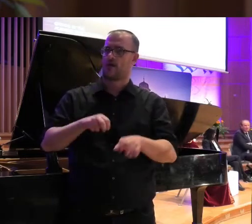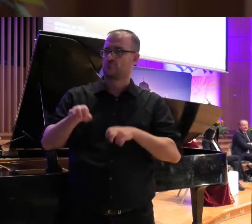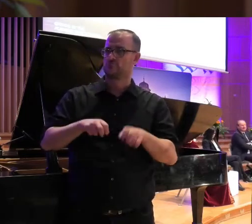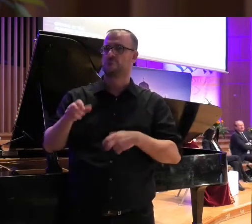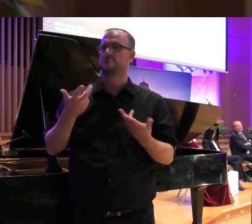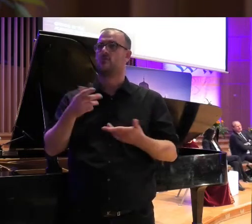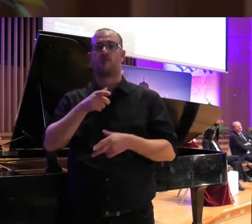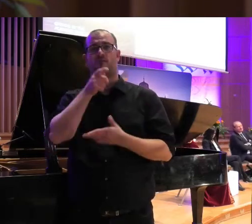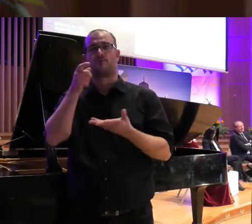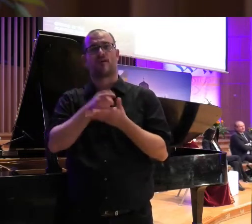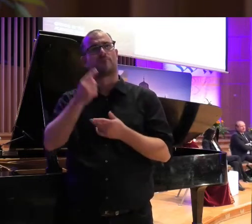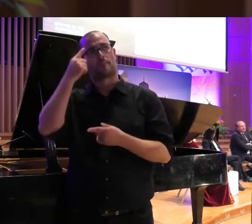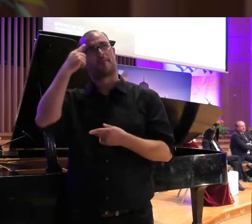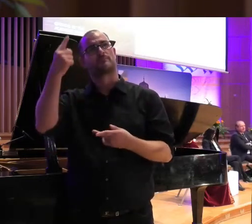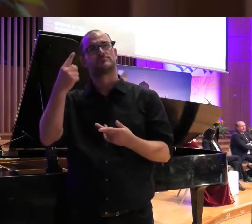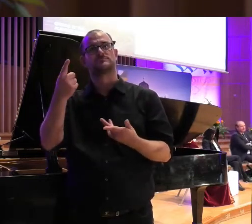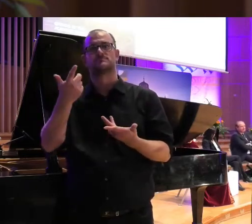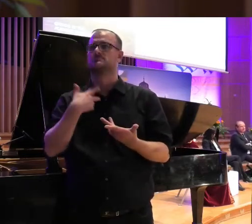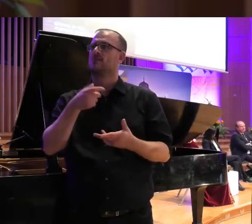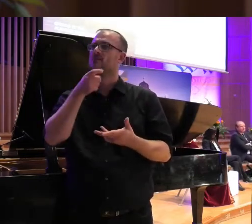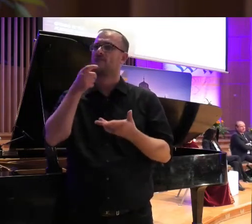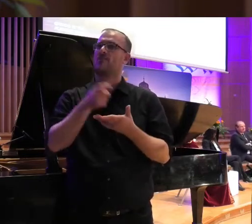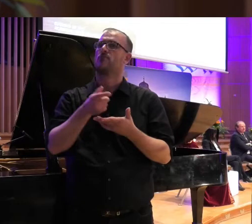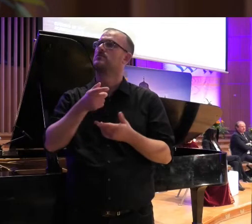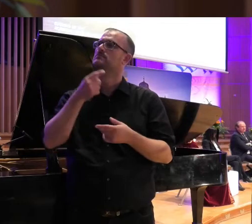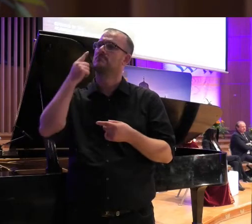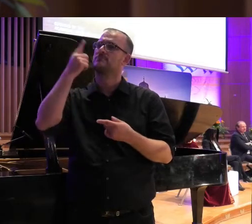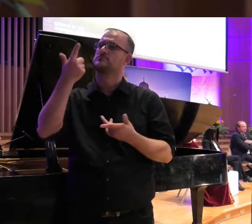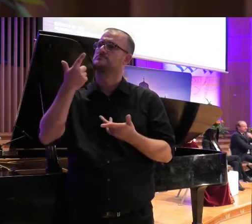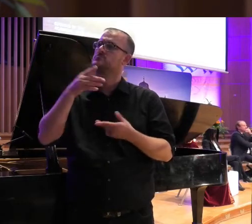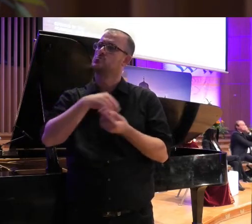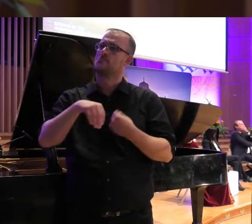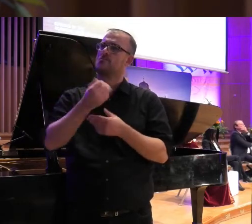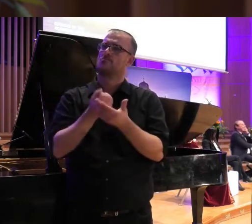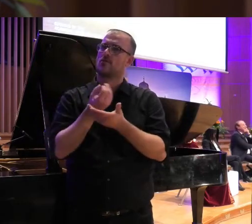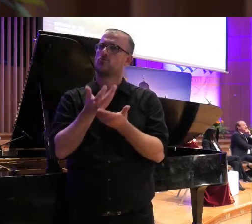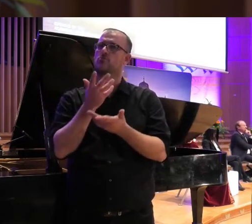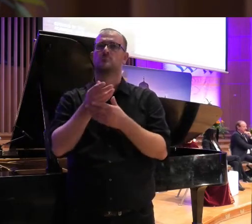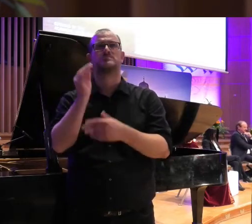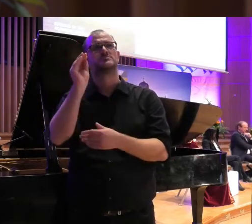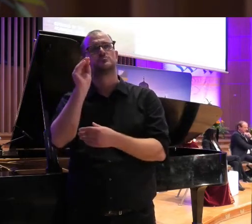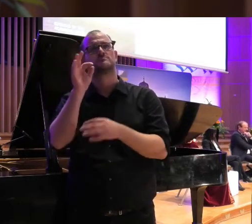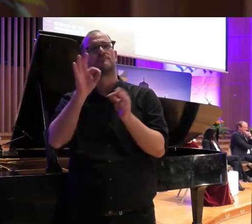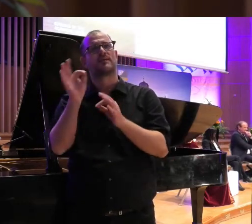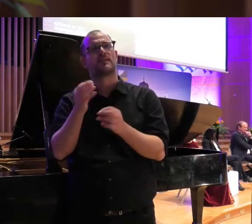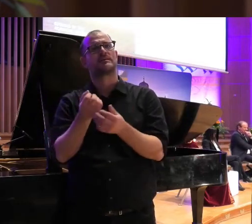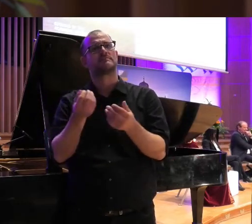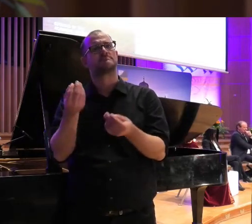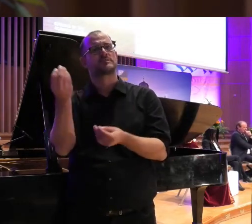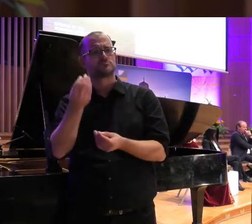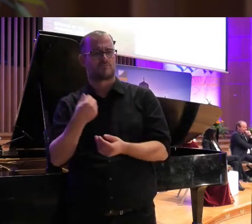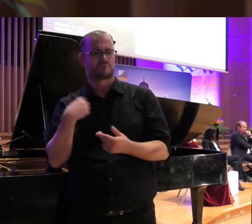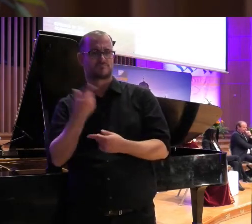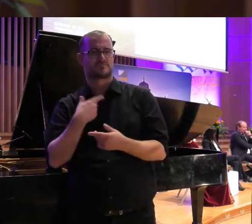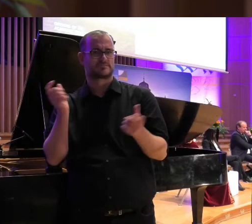die verantwortungsbewusst, es geht um den verantwortungsbewussten Umgang mit der Natur, auch die zukunftsfähige Gestaltung unserer Gesellschaft.